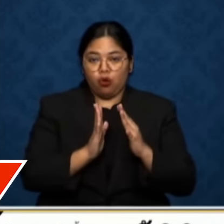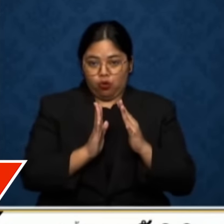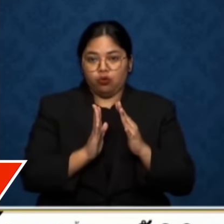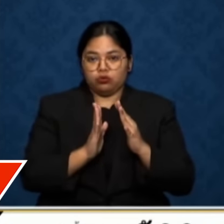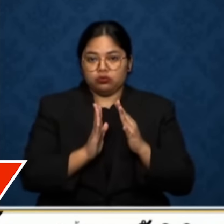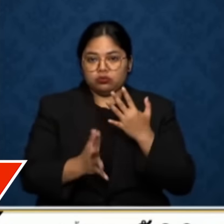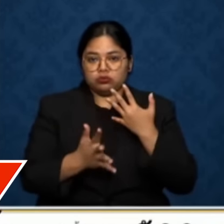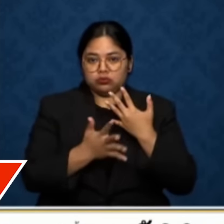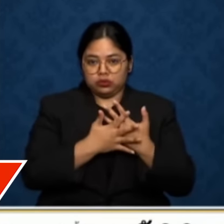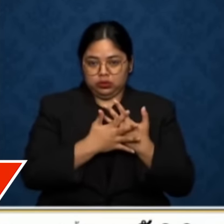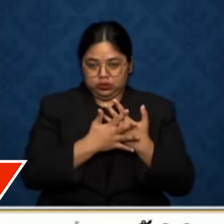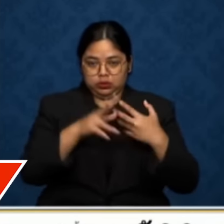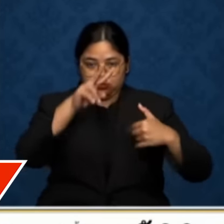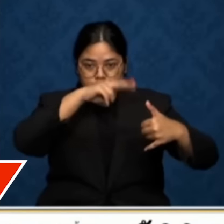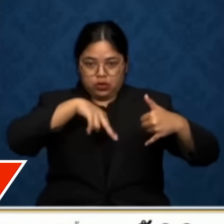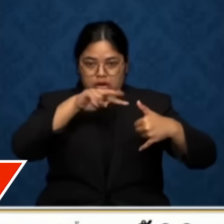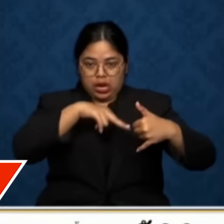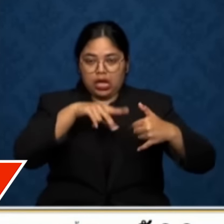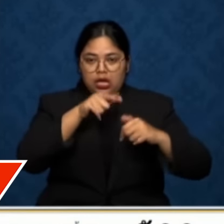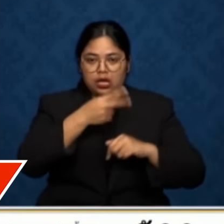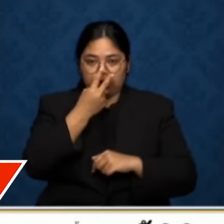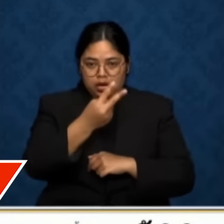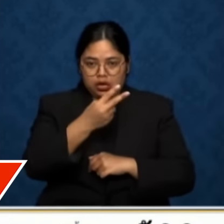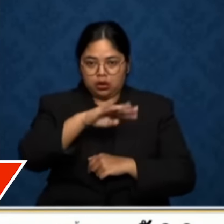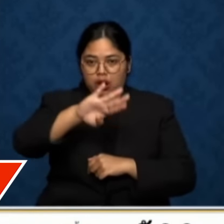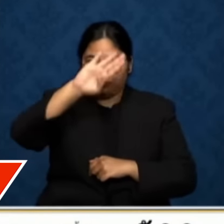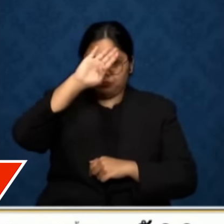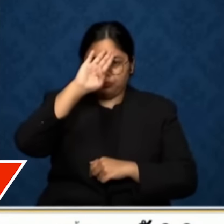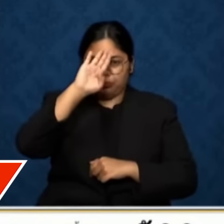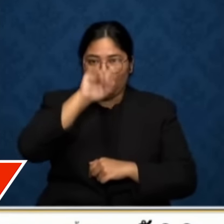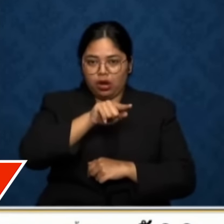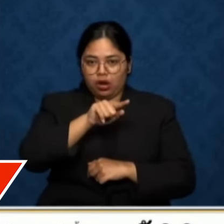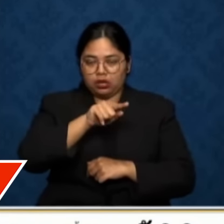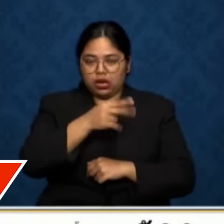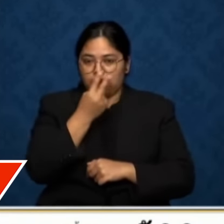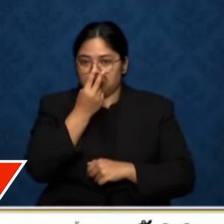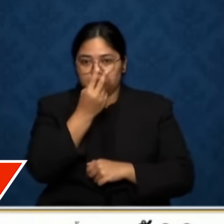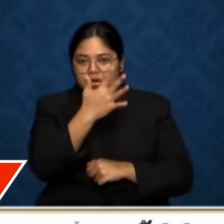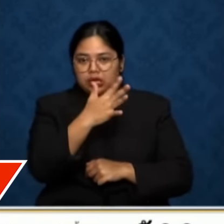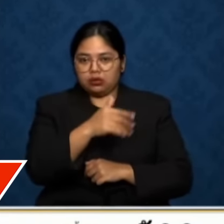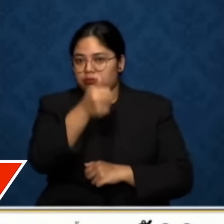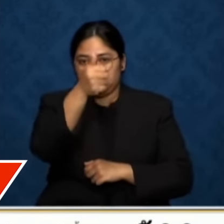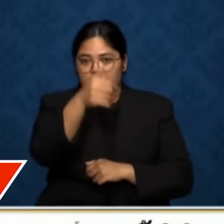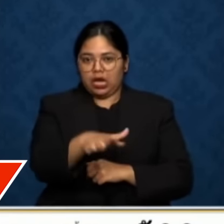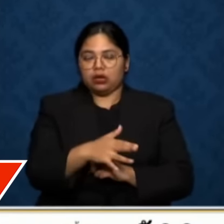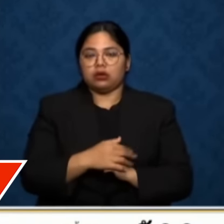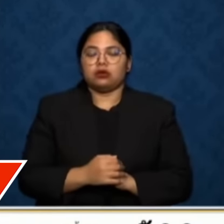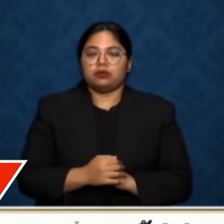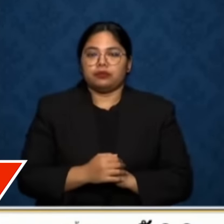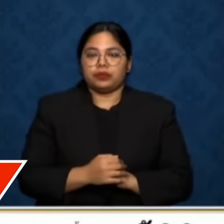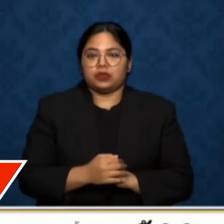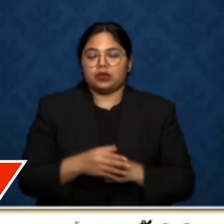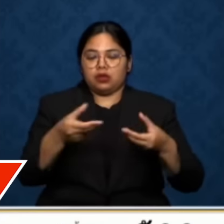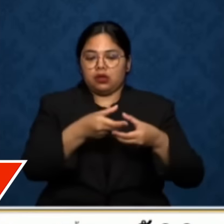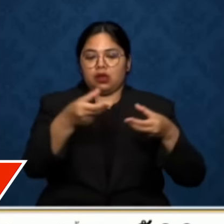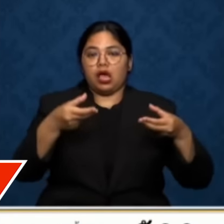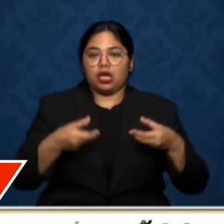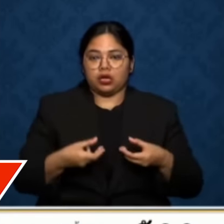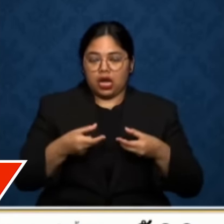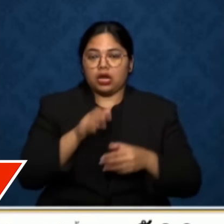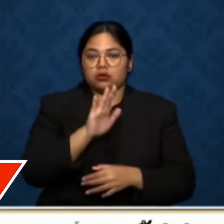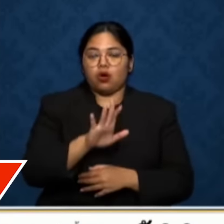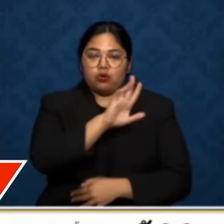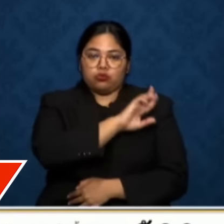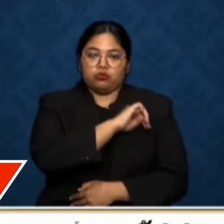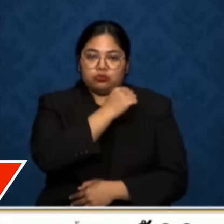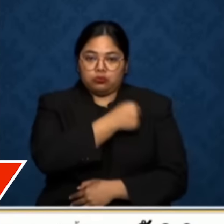านักโทษคนใดป่วยนะถ้าผู้คุมไม่เห็นก็ไม่ได้แล้วนะครับเสร็จแล้วการทำรายงานประกอบความเห็นคุณหมอเนี่ยต้องมีร